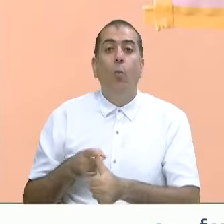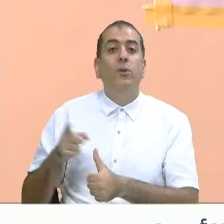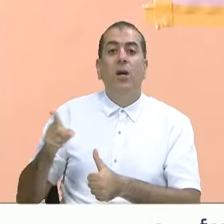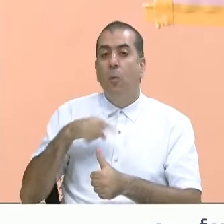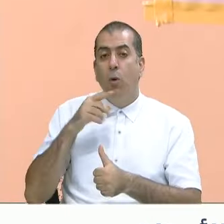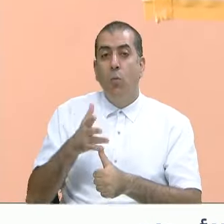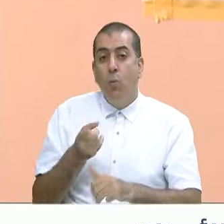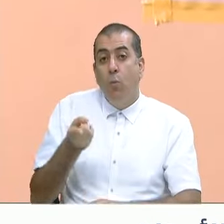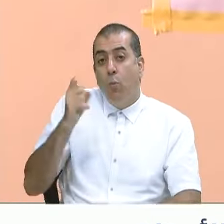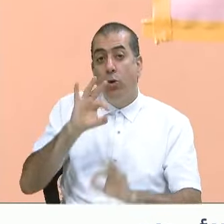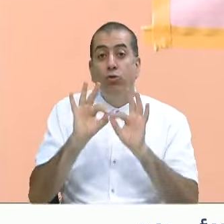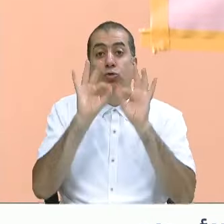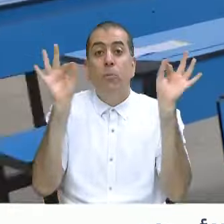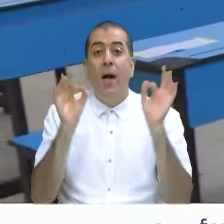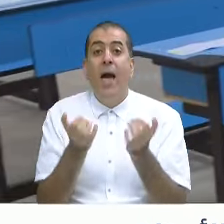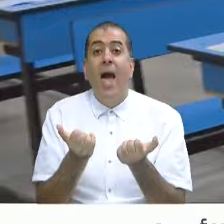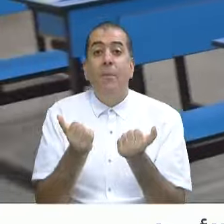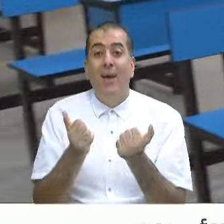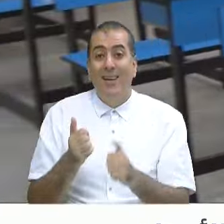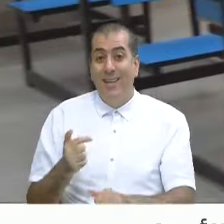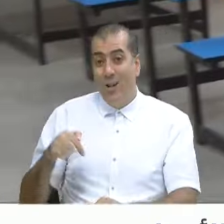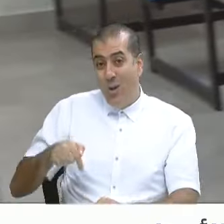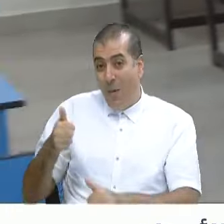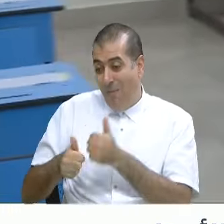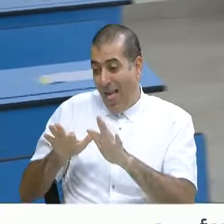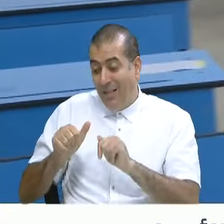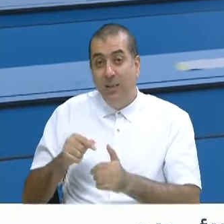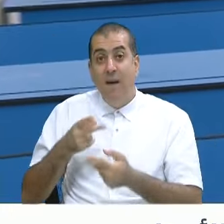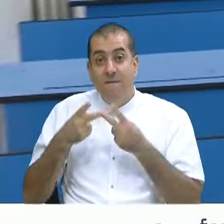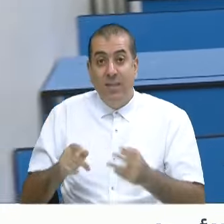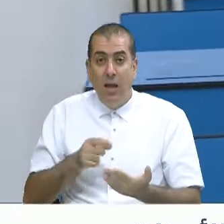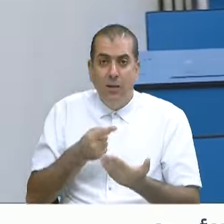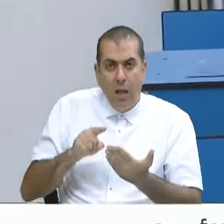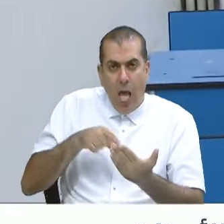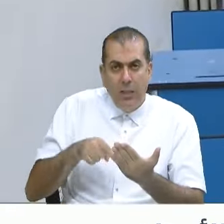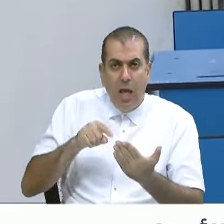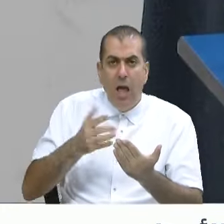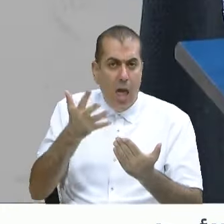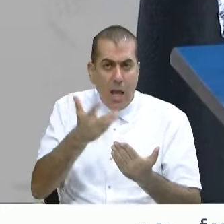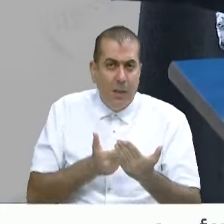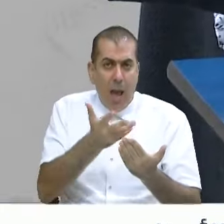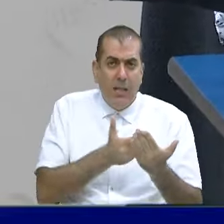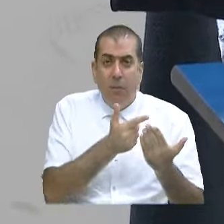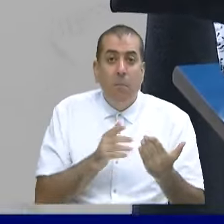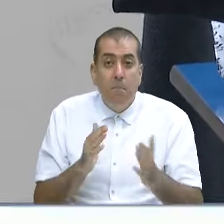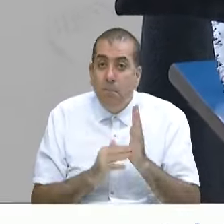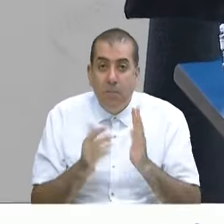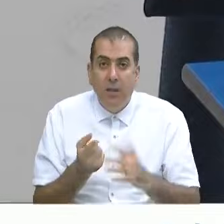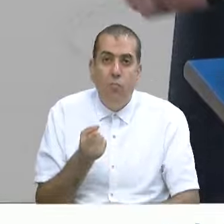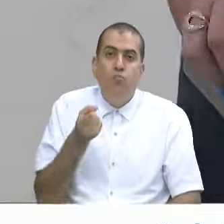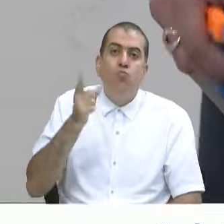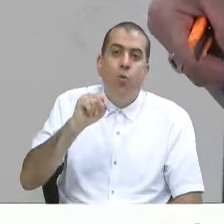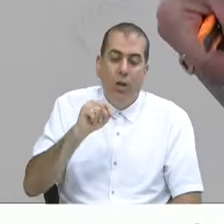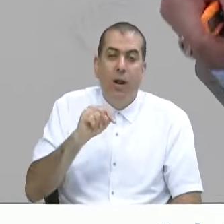يتوقع ان يبدا صباح يوم غد الاربعاء تصحيح امتحان دفاتر اجابات الطلبه عن امتحان مبحث